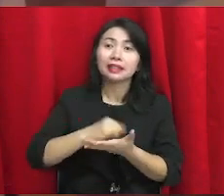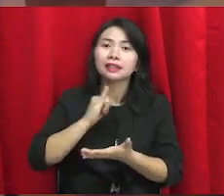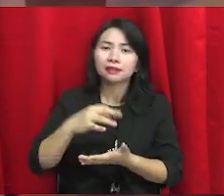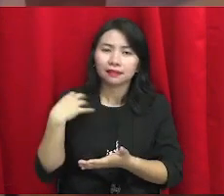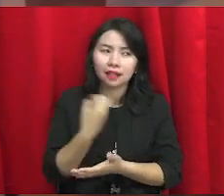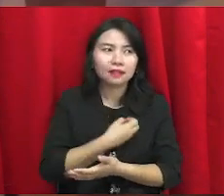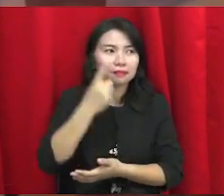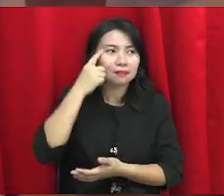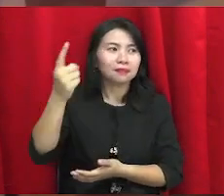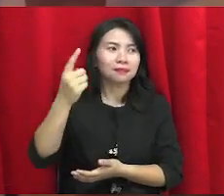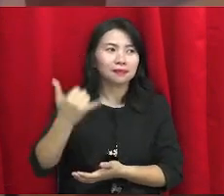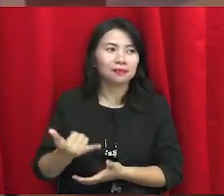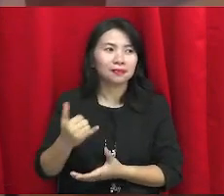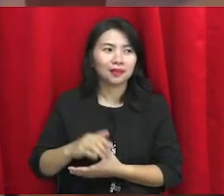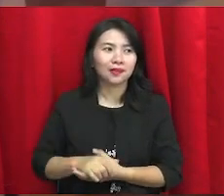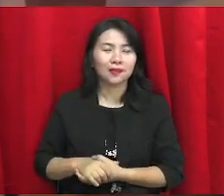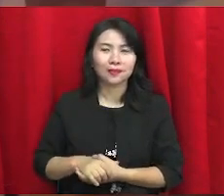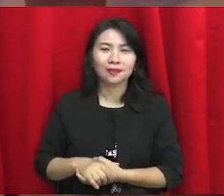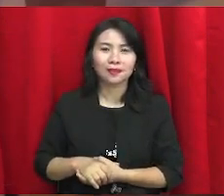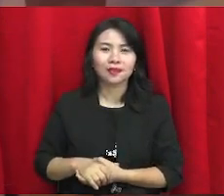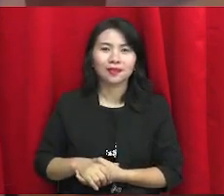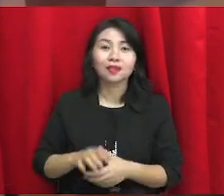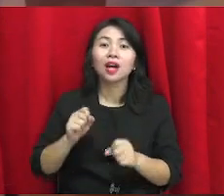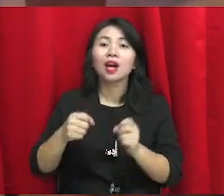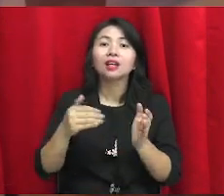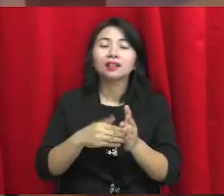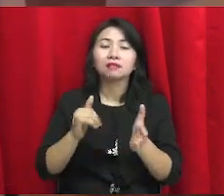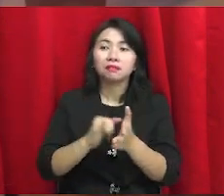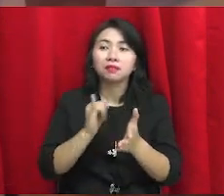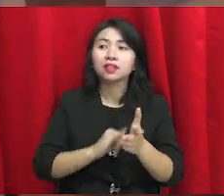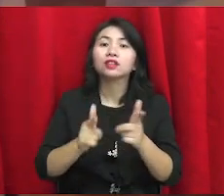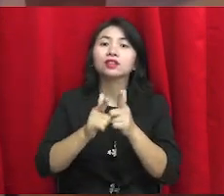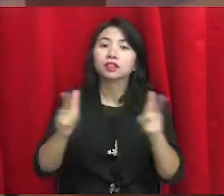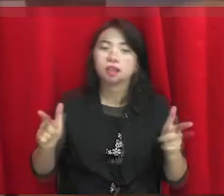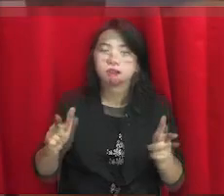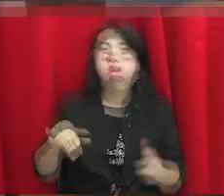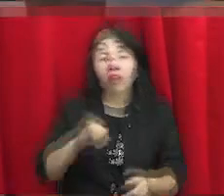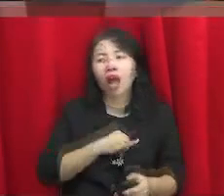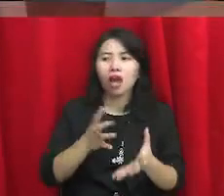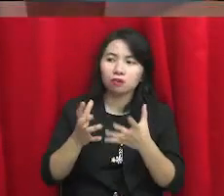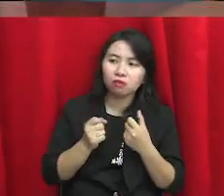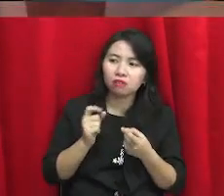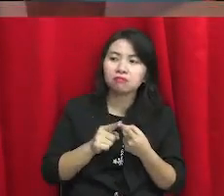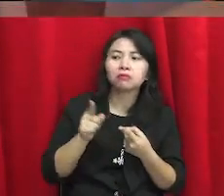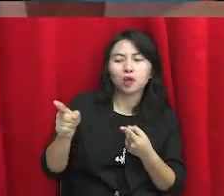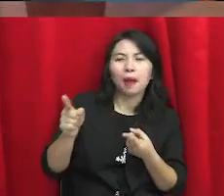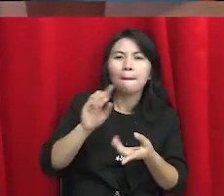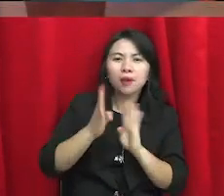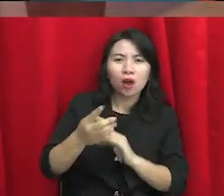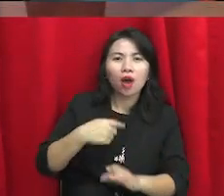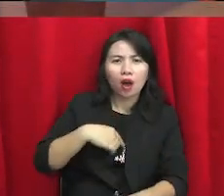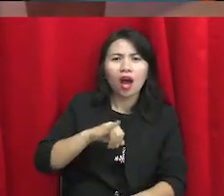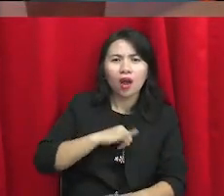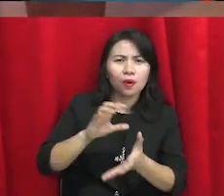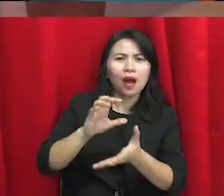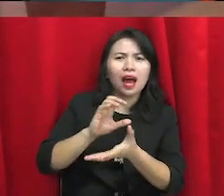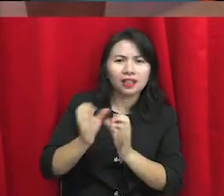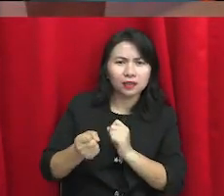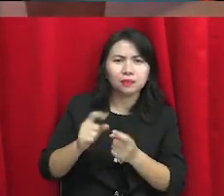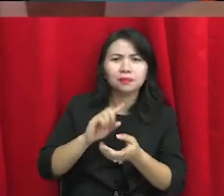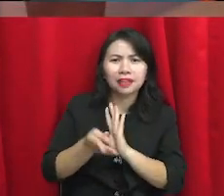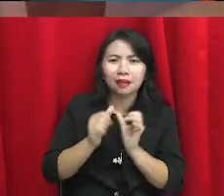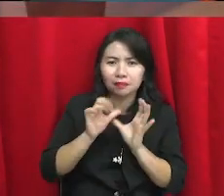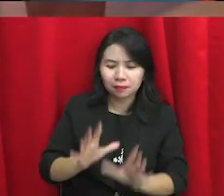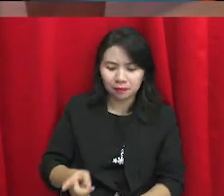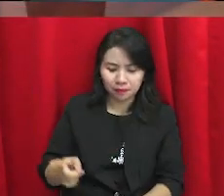mindset. No? Kaya yan magandang maging linya ngayon eh. Gusto kita kasi gusto kong maging blessing sa iyo. Eh totoo yan. Actually,